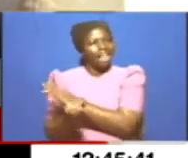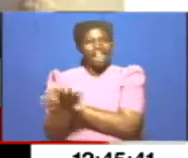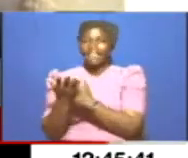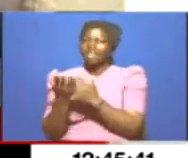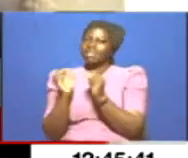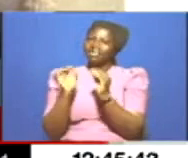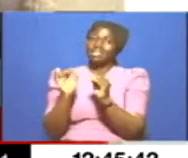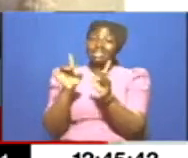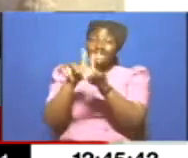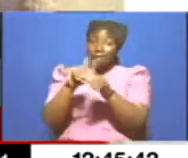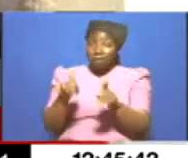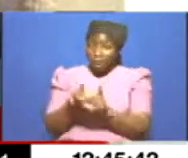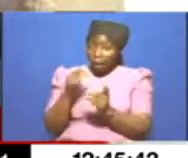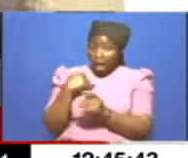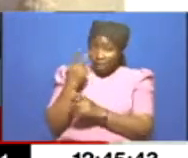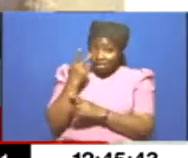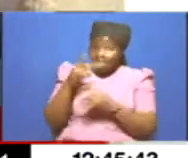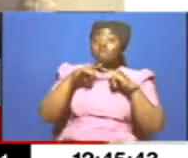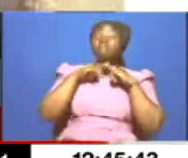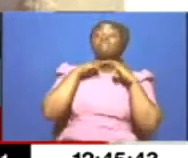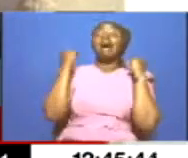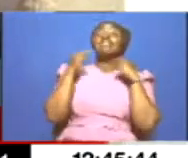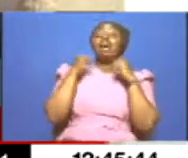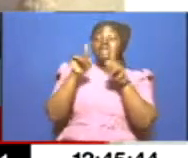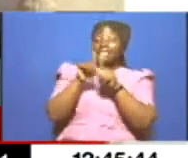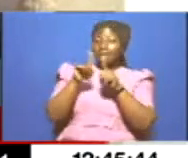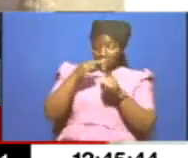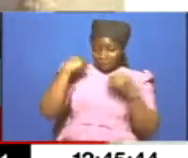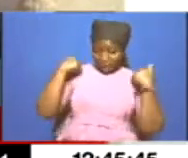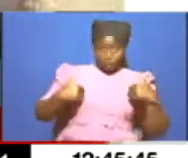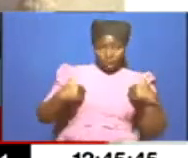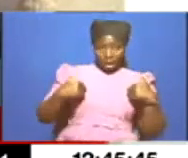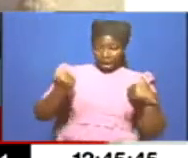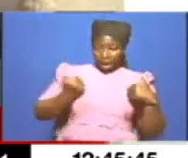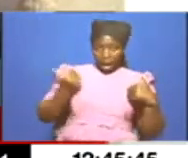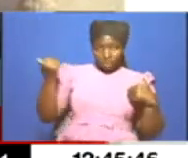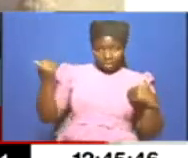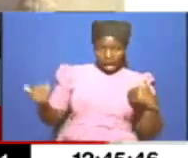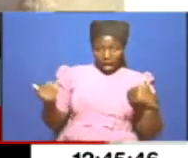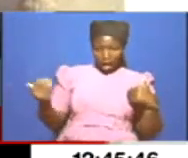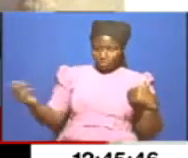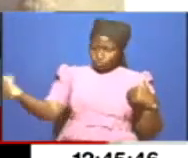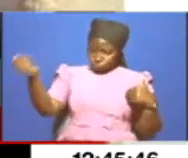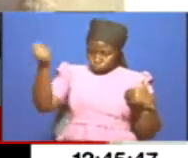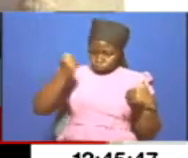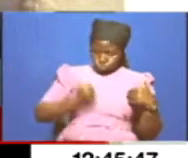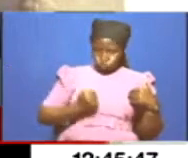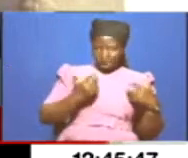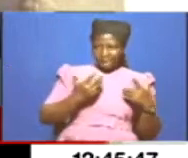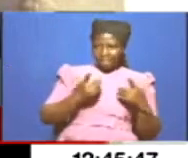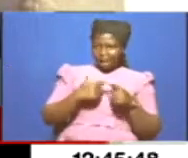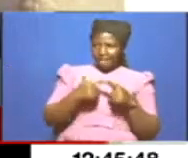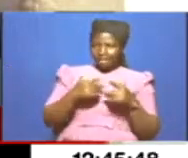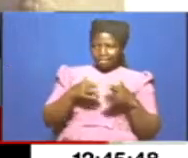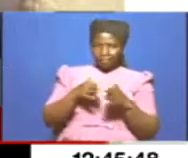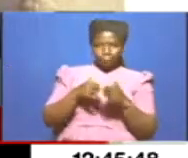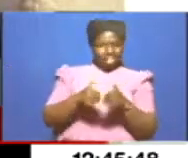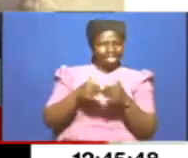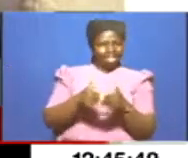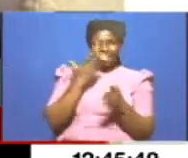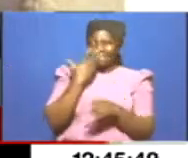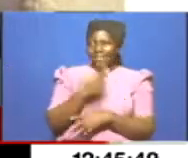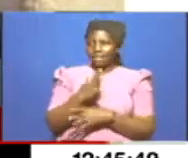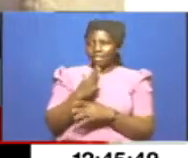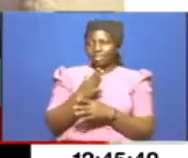nimeona wachungaji kama mimi, unaletewa mtoto wa kike na unamuharibu. Ama unaletewa mtoto wa kiume, nafikiri umesikia mambo